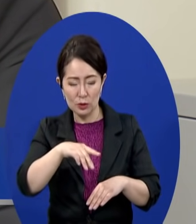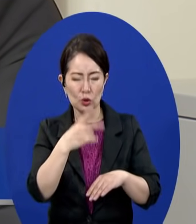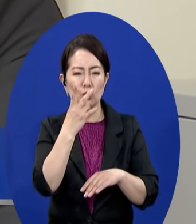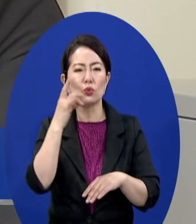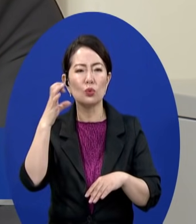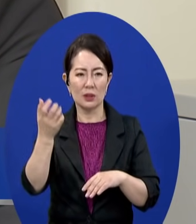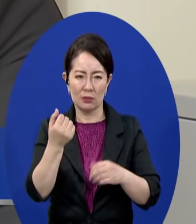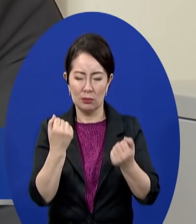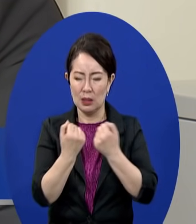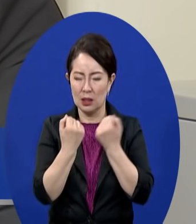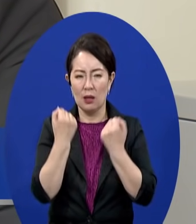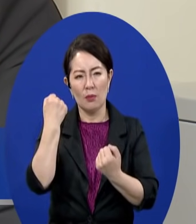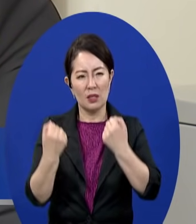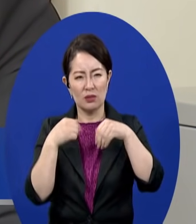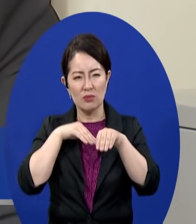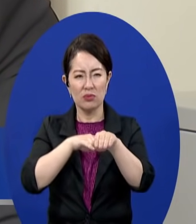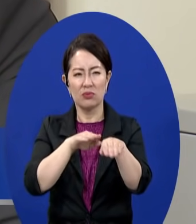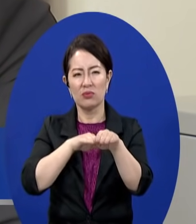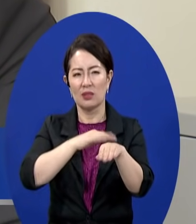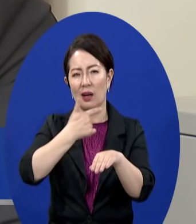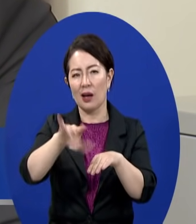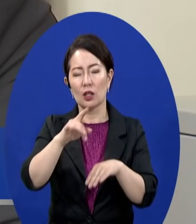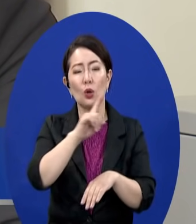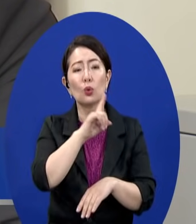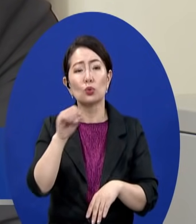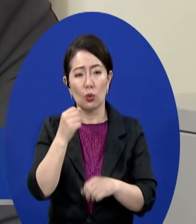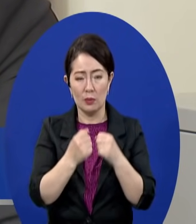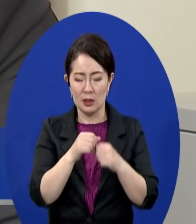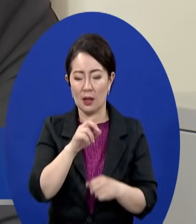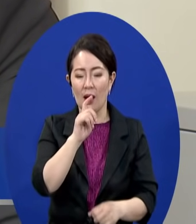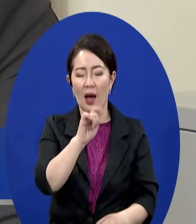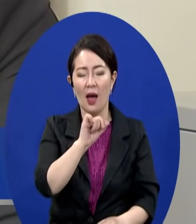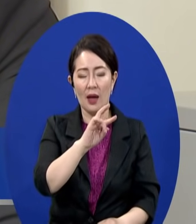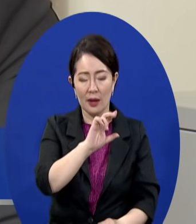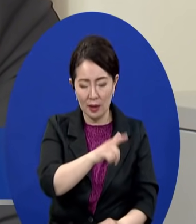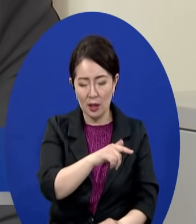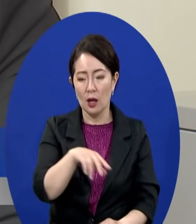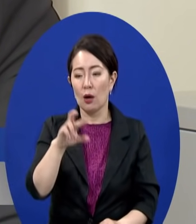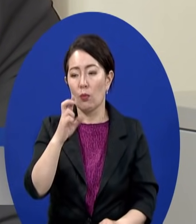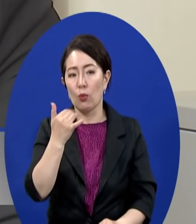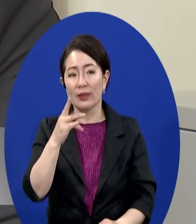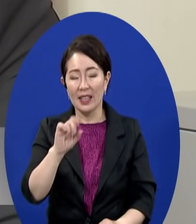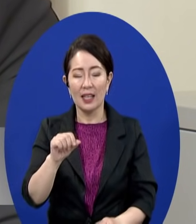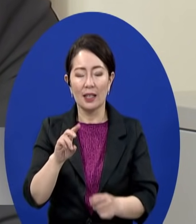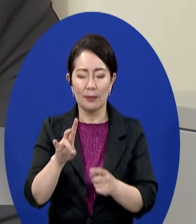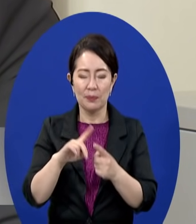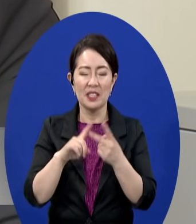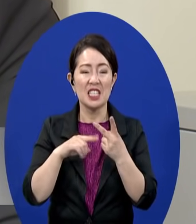нэг 100 орчим машинууд явагдаж байна. Ханг, булган, шивээ хөрөн, гашуун